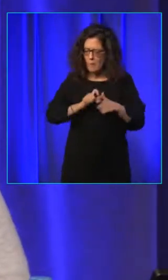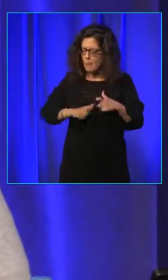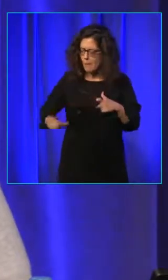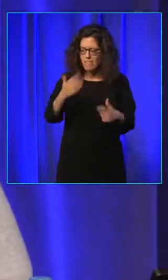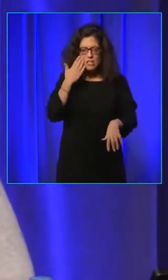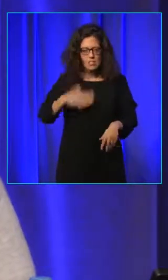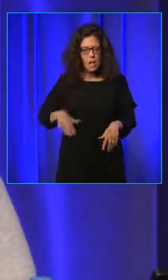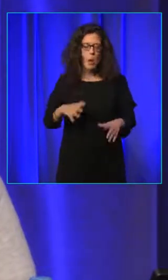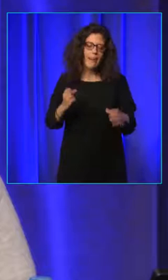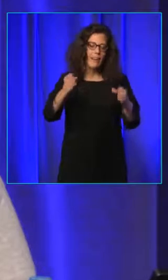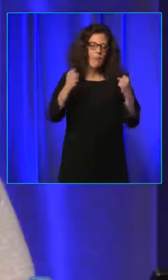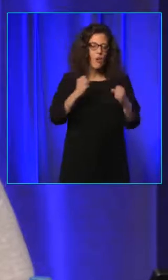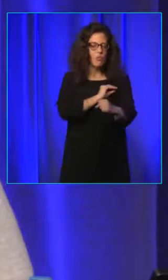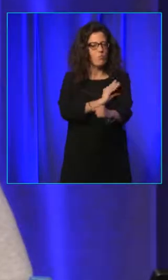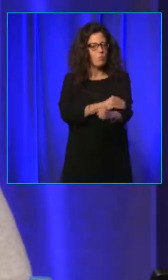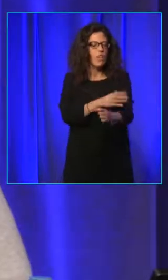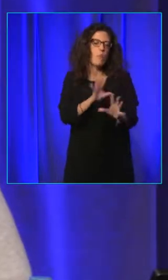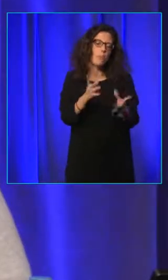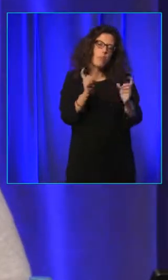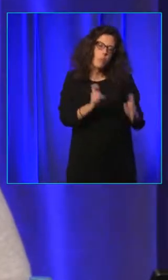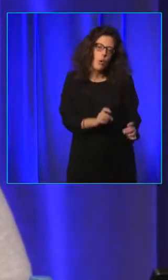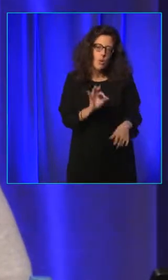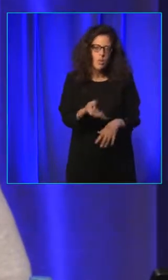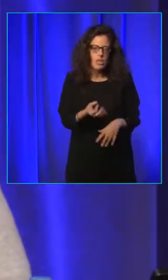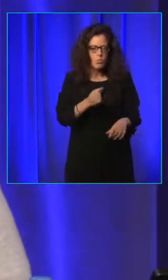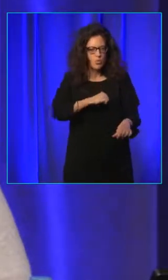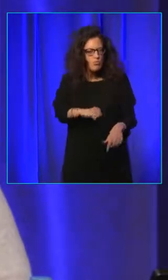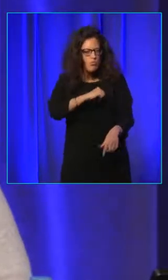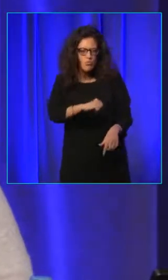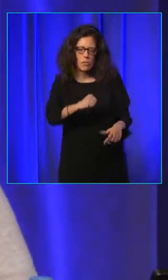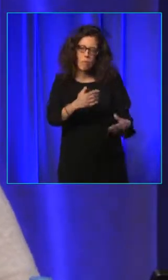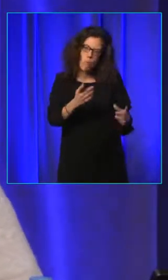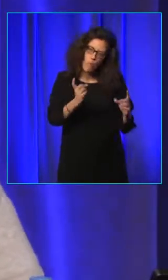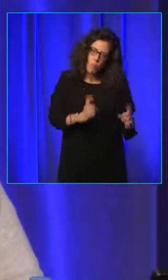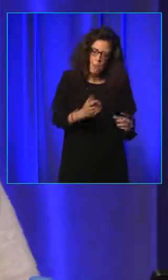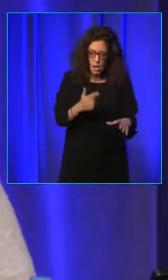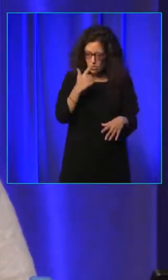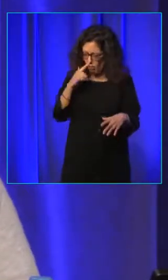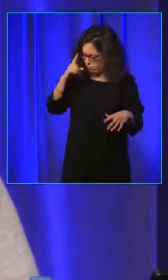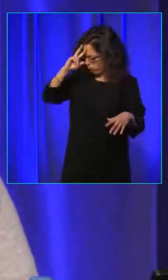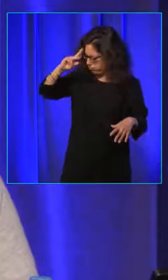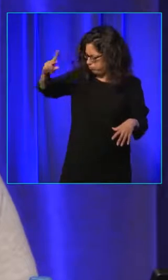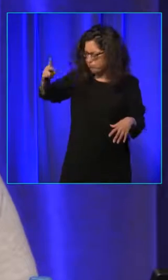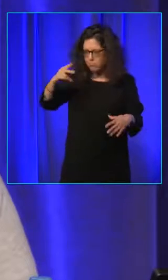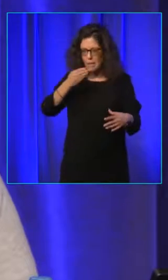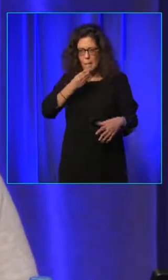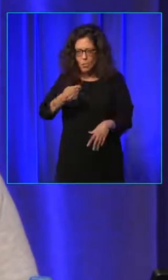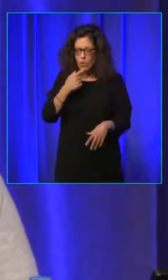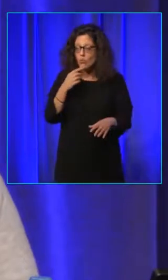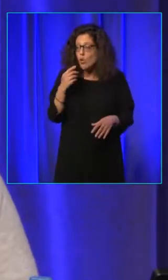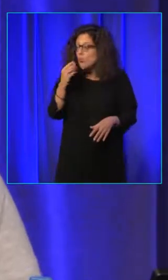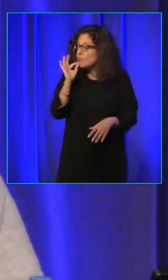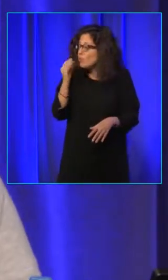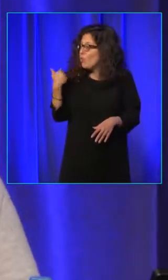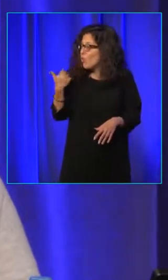peut-être pas trop la force musculaire ou l'endurance, la résistance, mais elle avait tout. Elle avait l'impression qu'elle s'était arrêtée qu'il y a 15 jours.